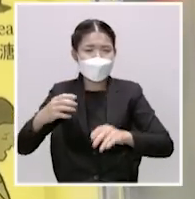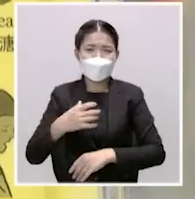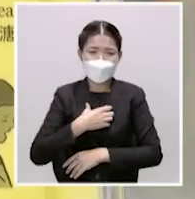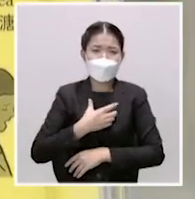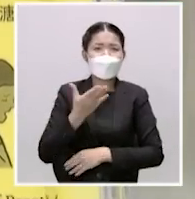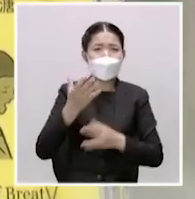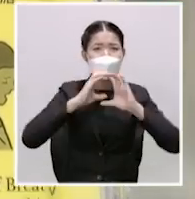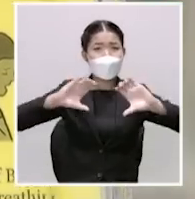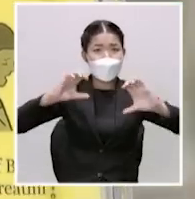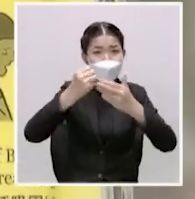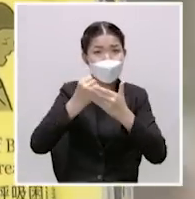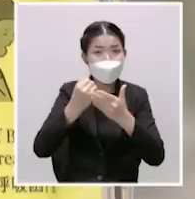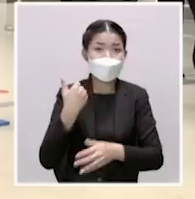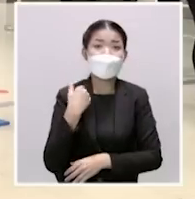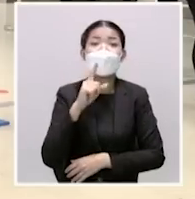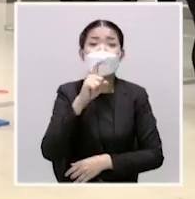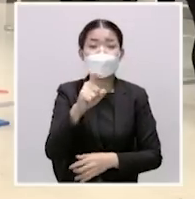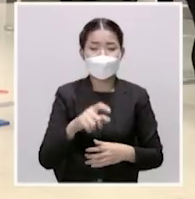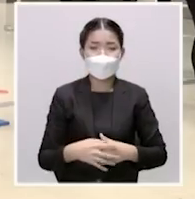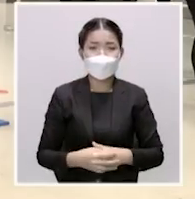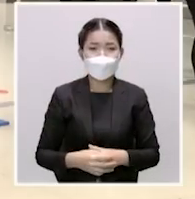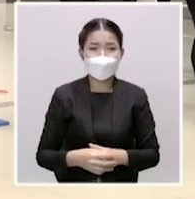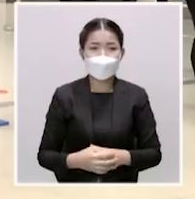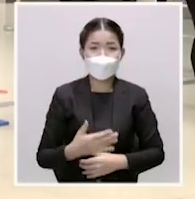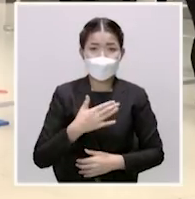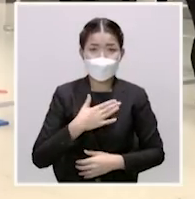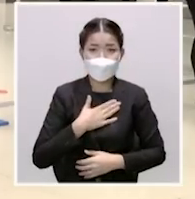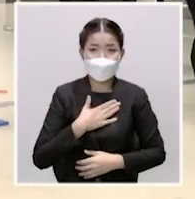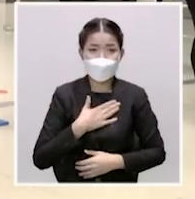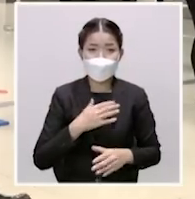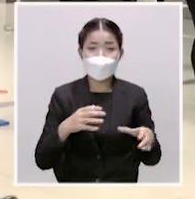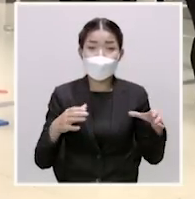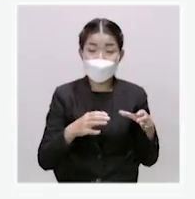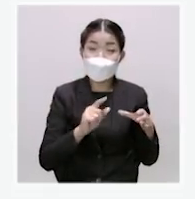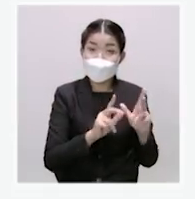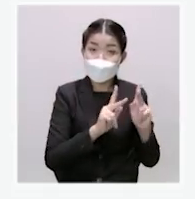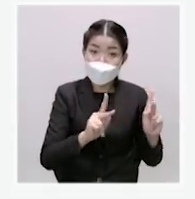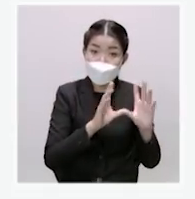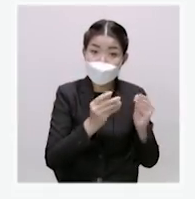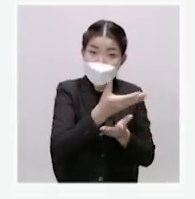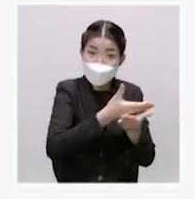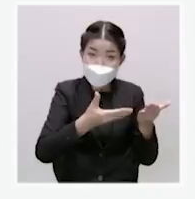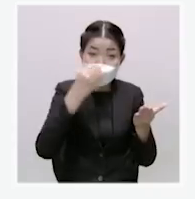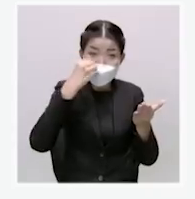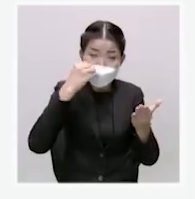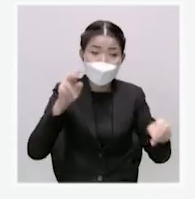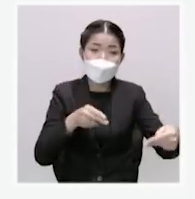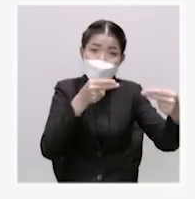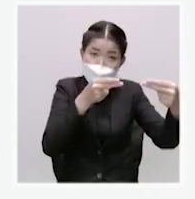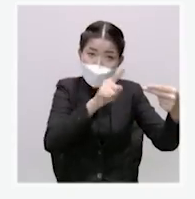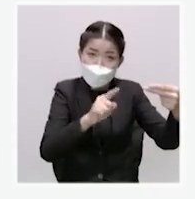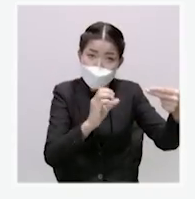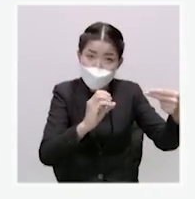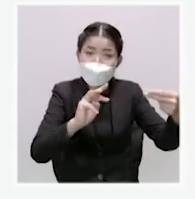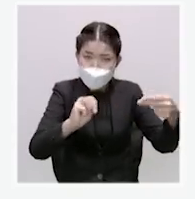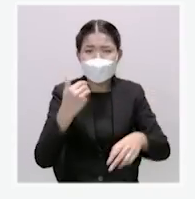อะไรที่ให้ภาครัฐช่วยเหลือเพิ่มเติมบ้างมั้ยคะ นะครับพวกเราเองก็นั่งประชุมกันบ่อยครั้งฮะทางซูมบ้างอะไรบ้างทุกวันนะครับสิ่ง